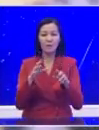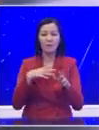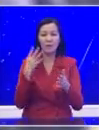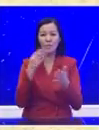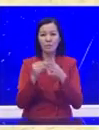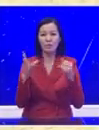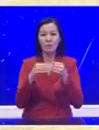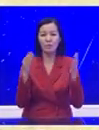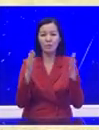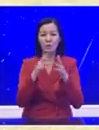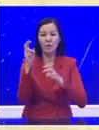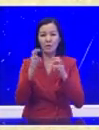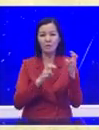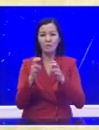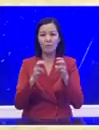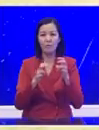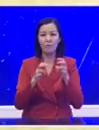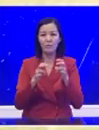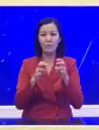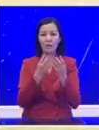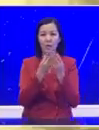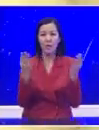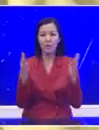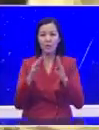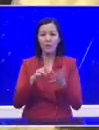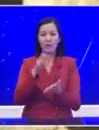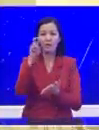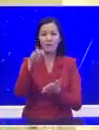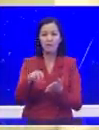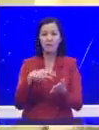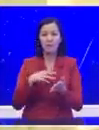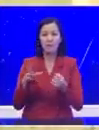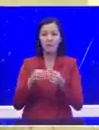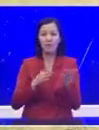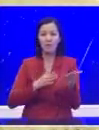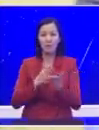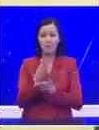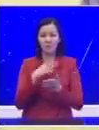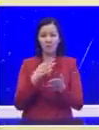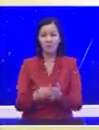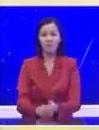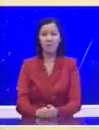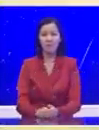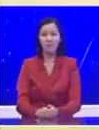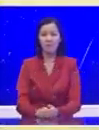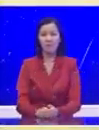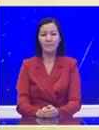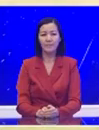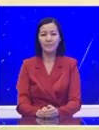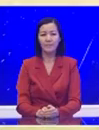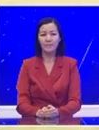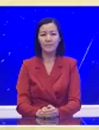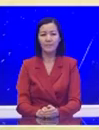мен кәсіпорындар қоршауларынан секірсе, ал енді бірі егіс алқаптарын кесіп өтеді. Почему во